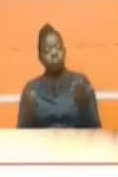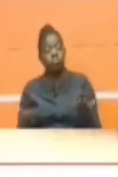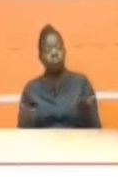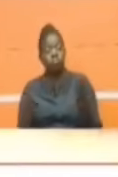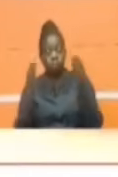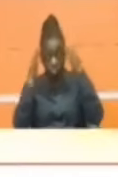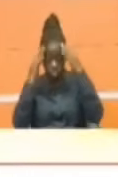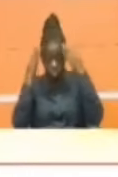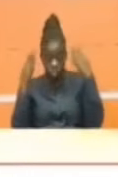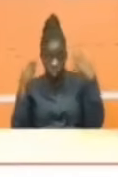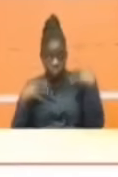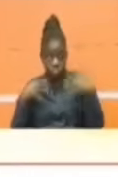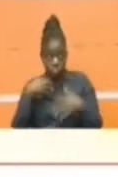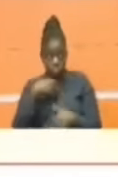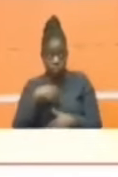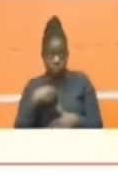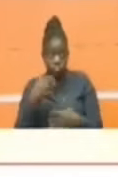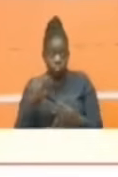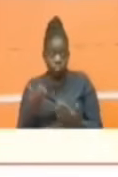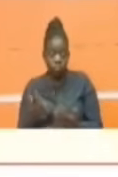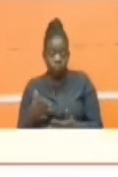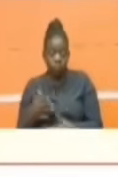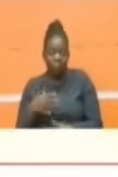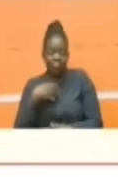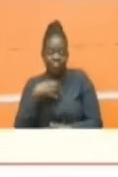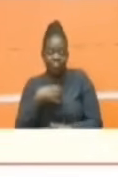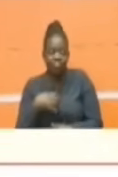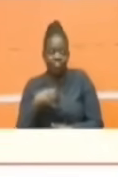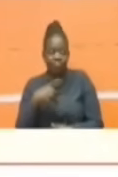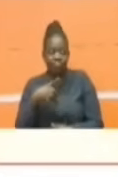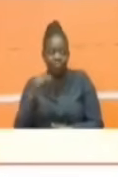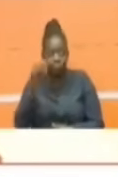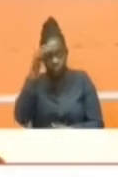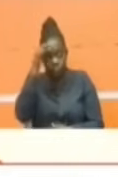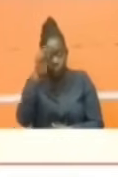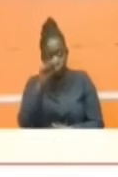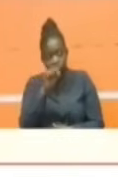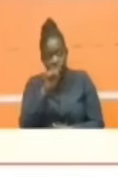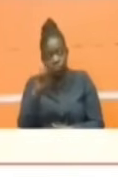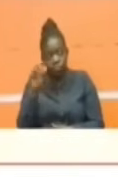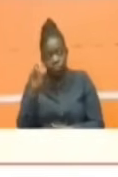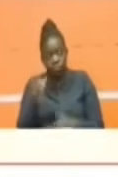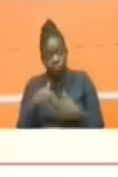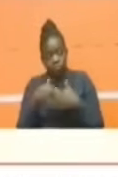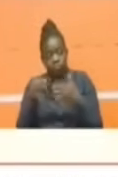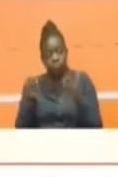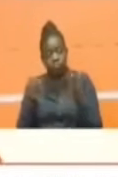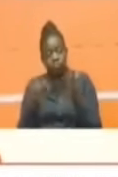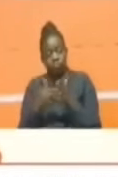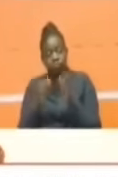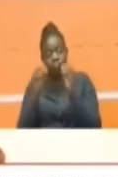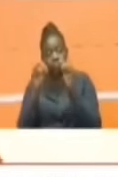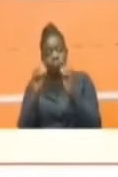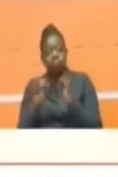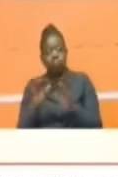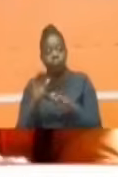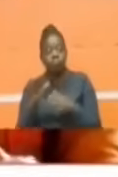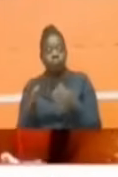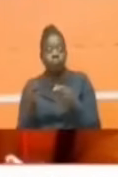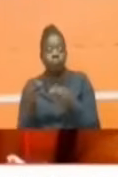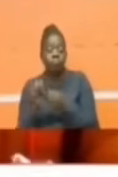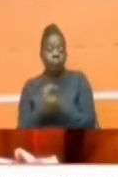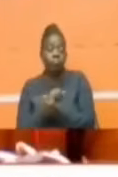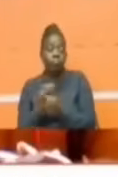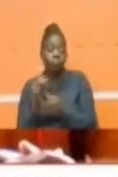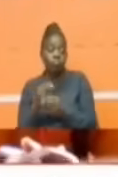Headmaster Kayondo busungu n'ennaku byamukwata n'addukira ku poliisi e Natete n'aggulawo omusango ku musomesa we ogw'okumunoonera